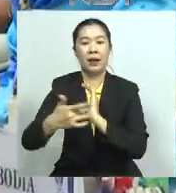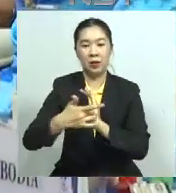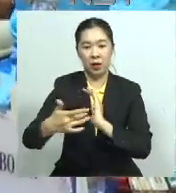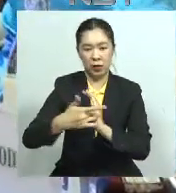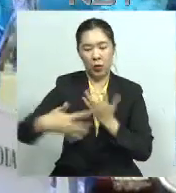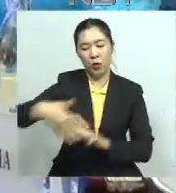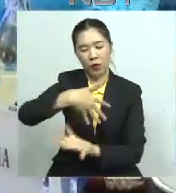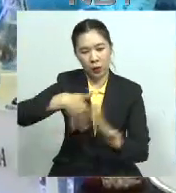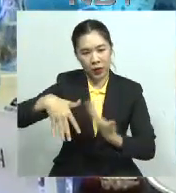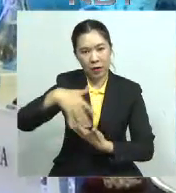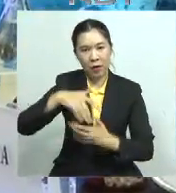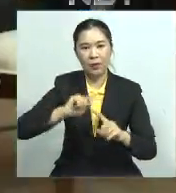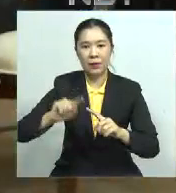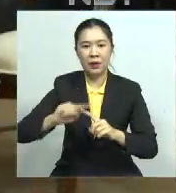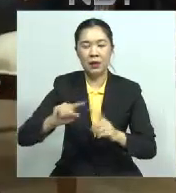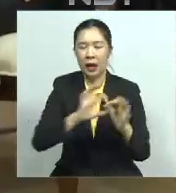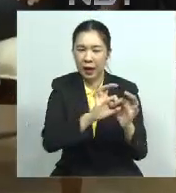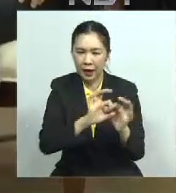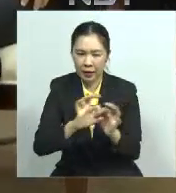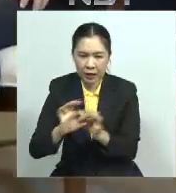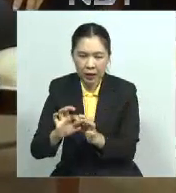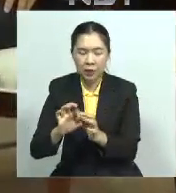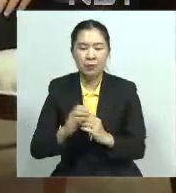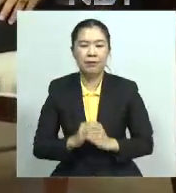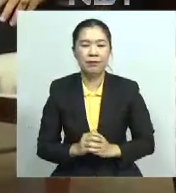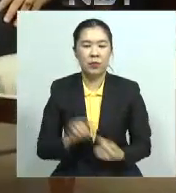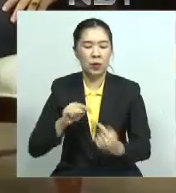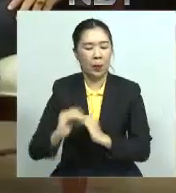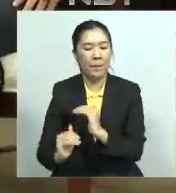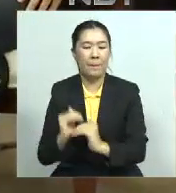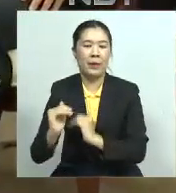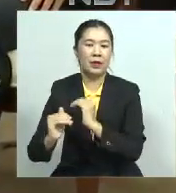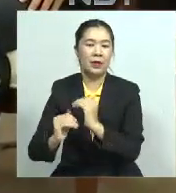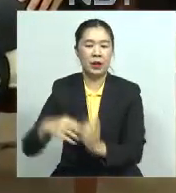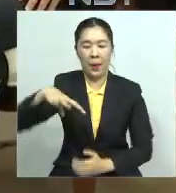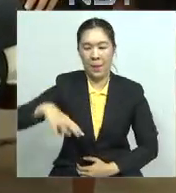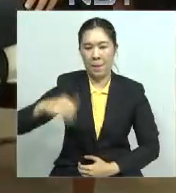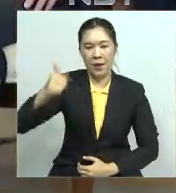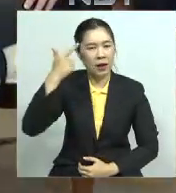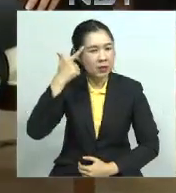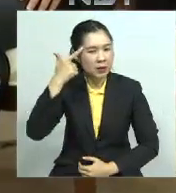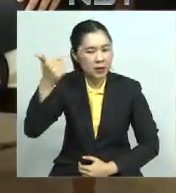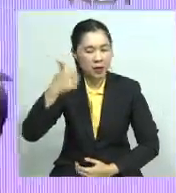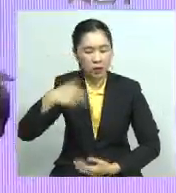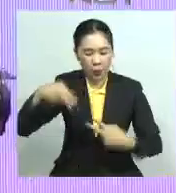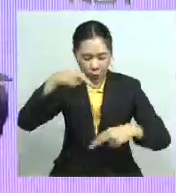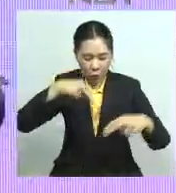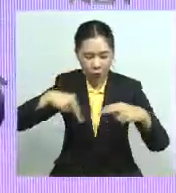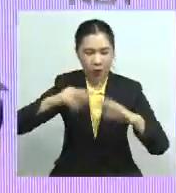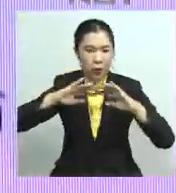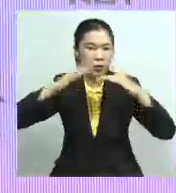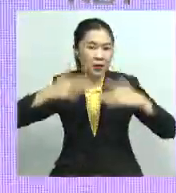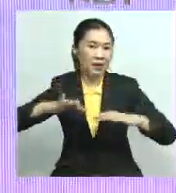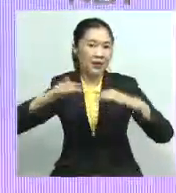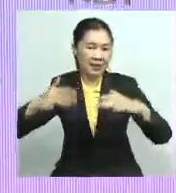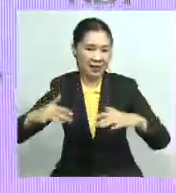มิตรต่อสิ่งแวดล้อมความเชื่อมโยงแบบไร้รอยต่อการพัฒนาเครือข่ายเมืองอัจฉริยะการอนุรักษ์ทรัพยากรทางทะเล